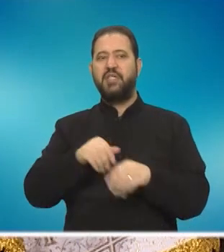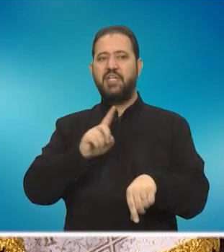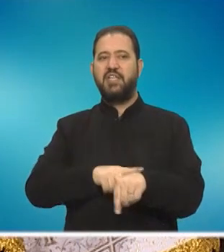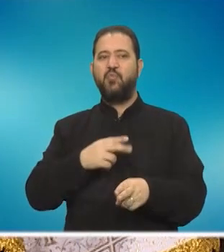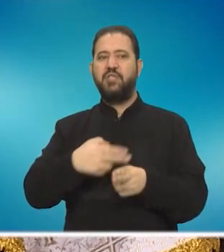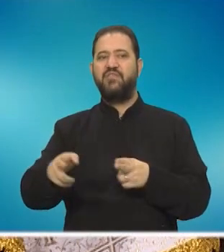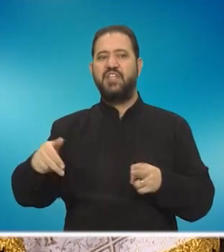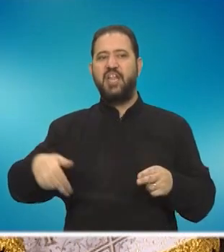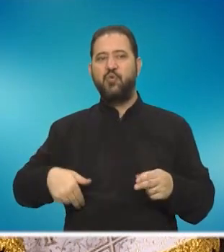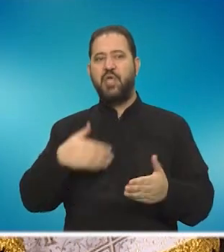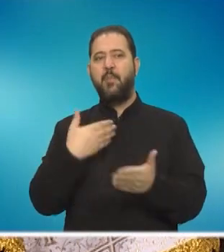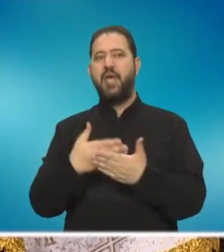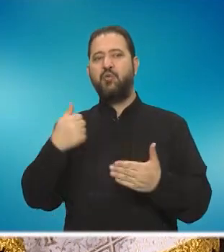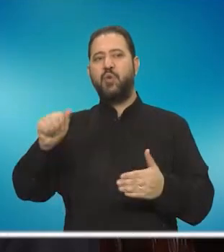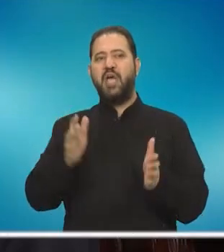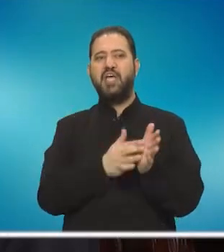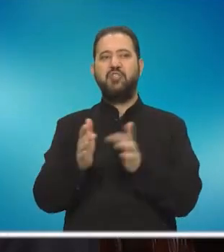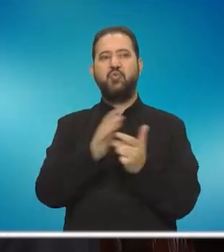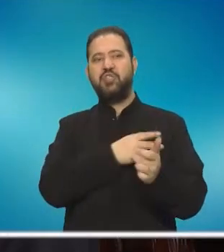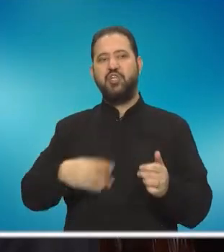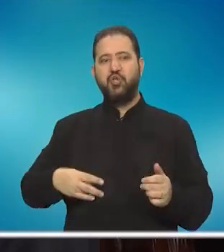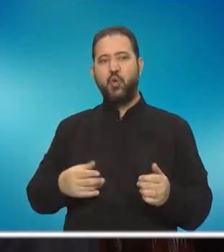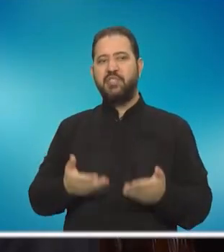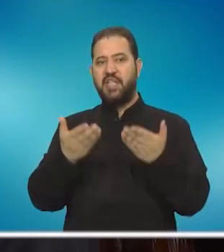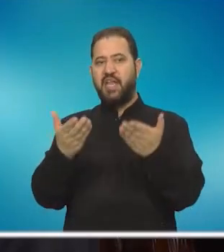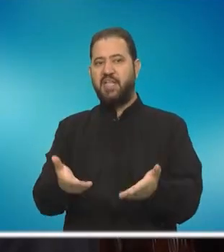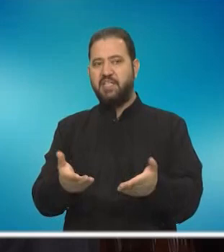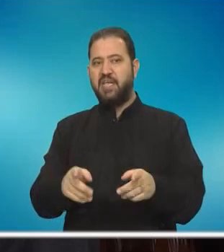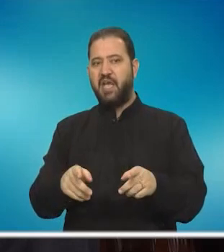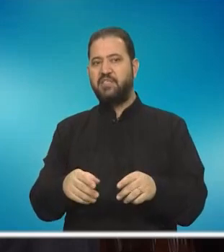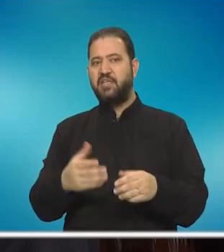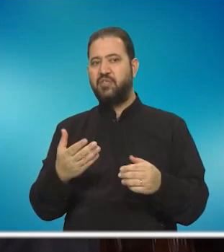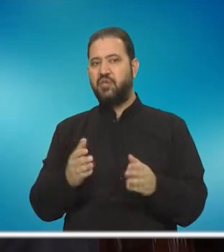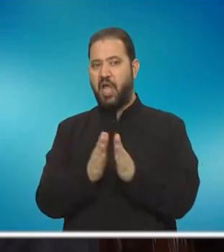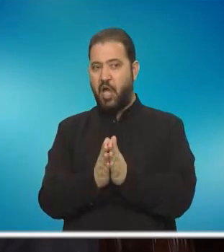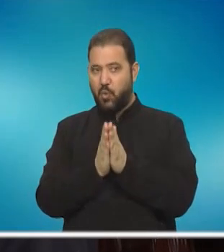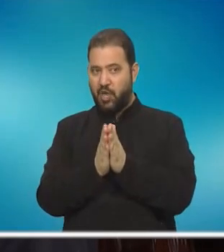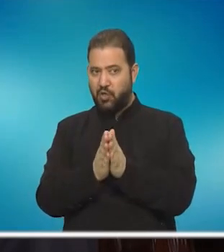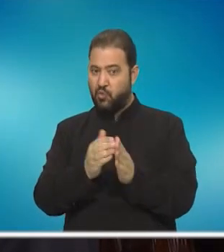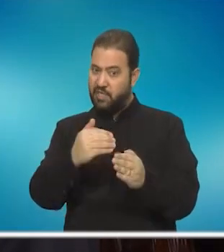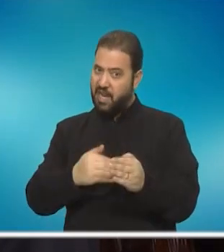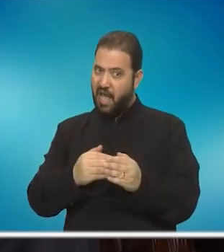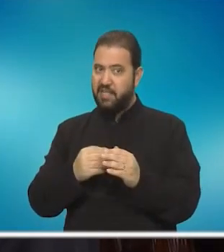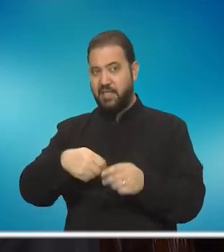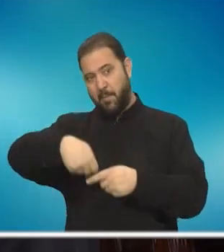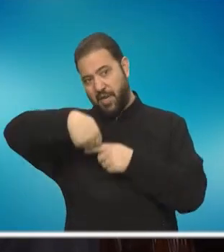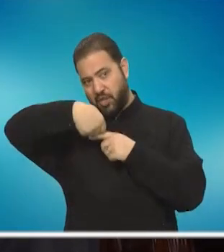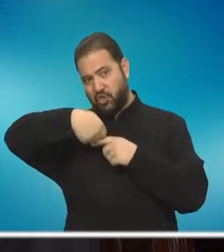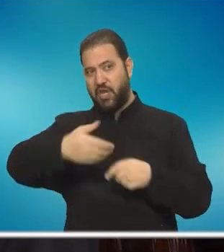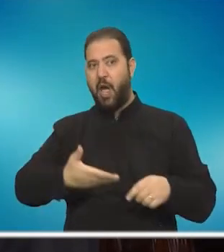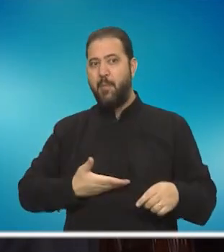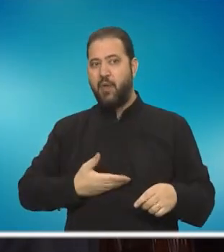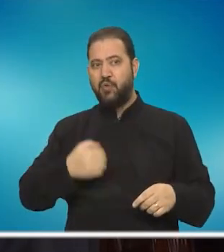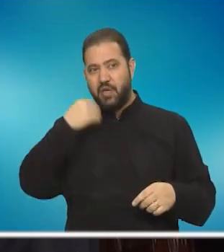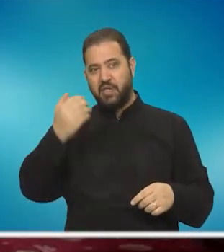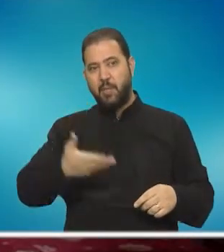în timpul Sfintei Liturghii, pentru că Mântuitorul Hristos ne încredințează atât la rugăciunea premergătoare împărtășirii preoților, atunci când